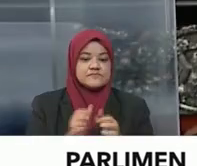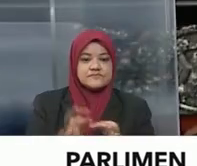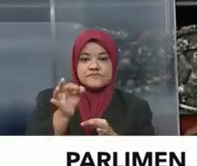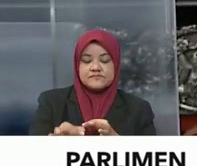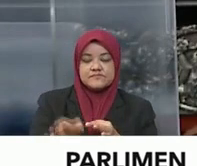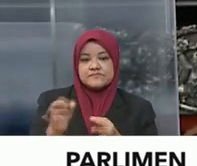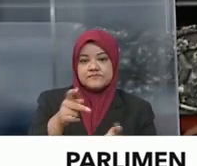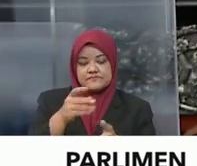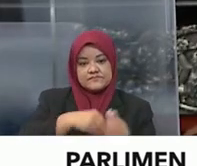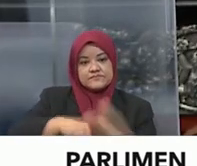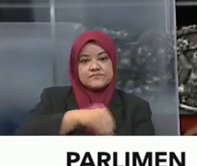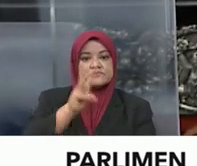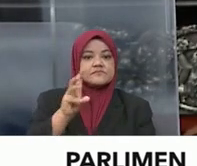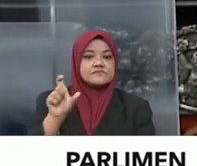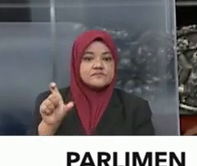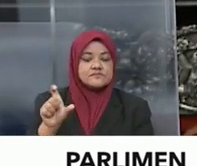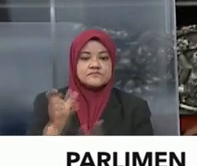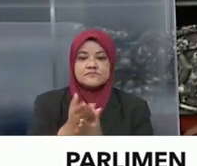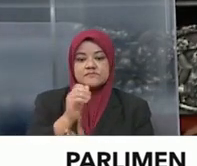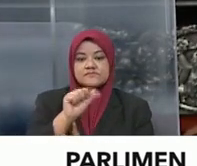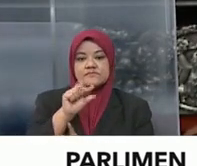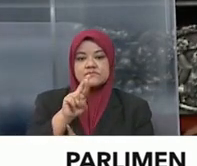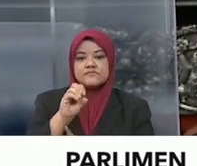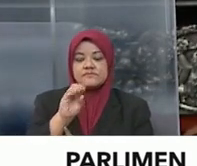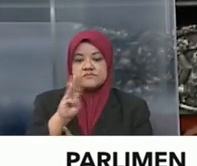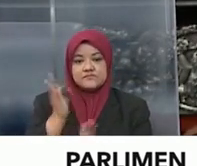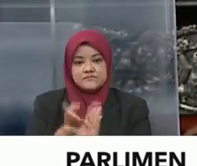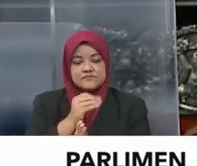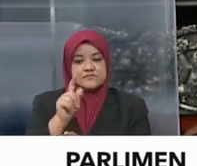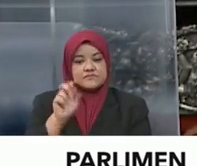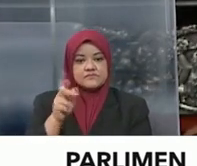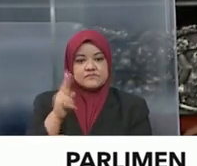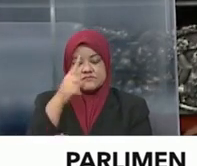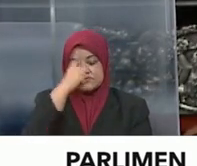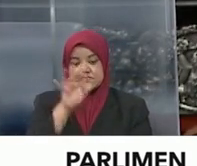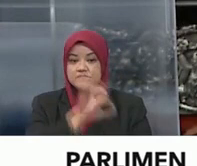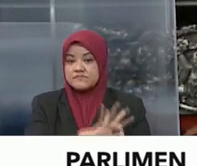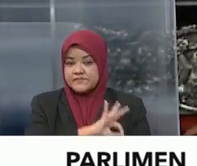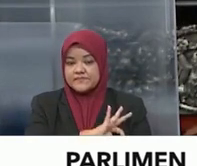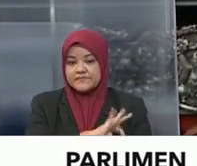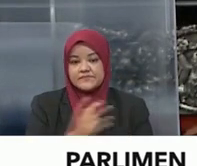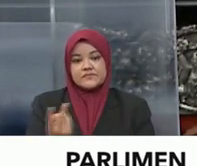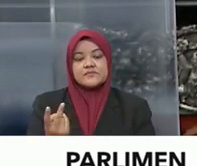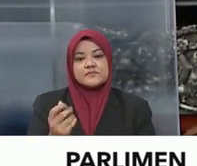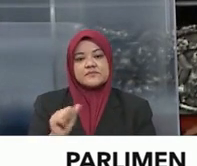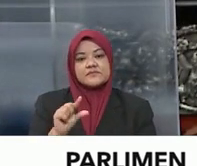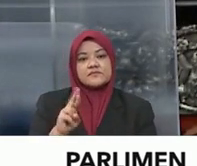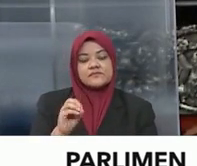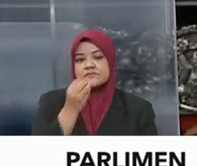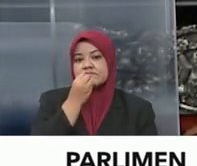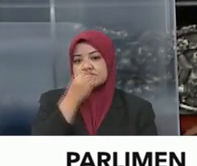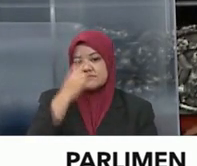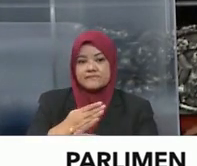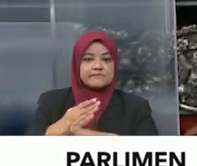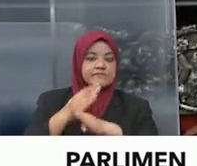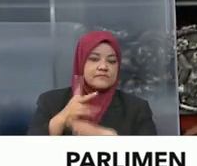Mengulas lanjut, Nanta Linggi berkata KPDNHEP sentiasa siap siaga dalam menangani isu kenaikan harga barang ini dan akan terus mengambil